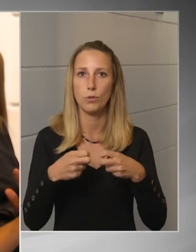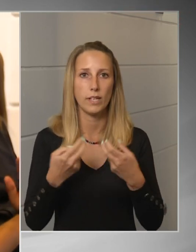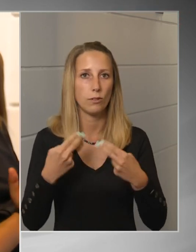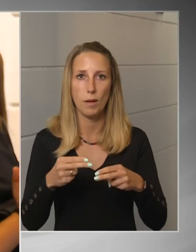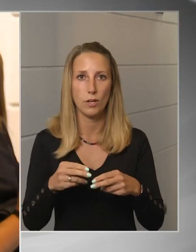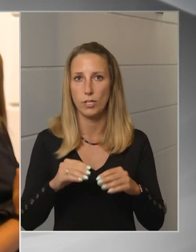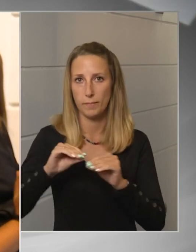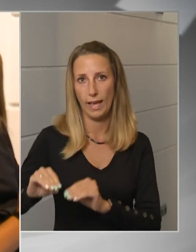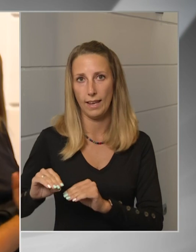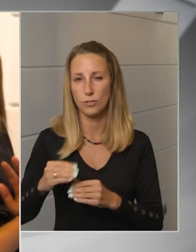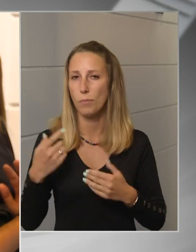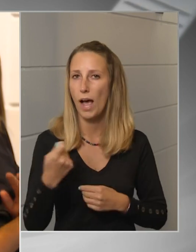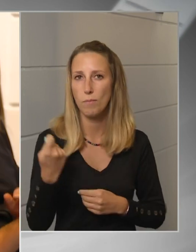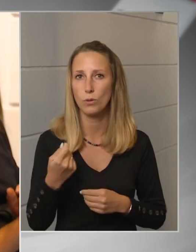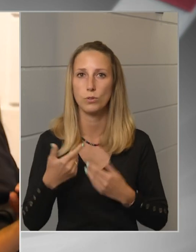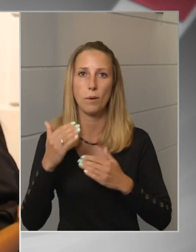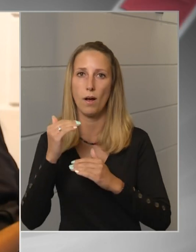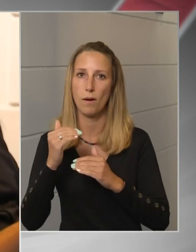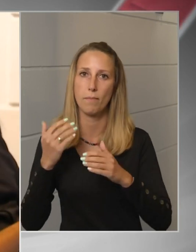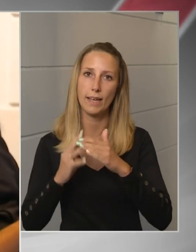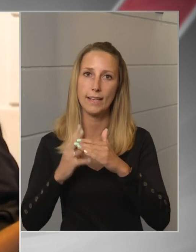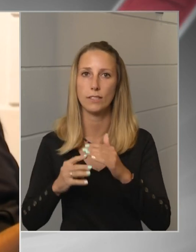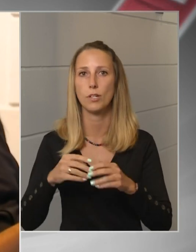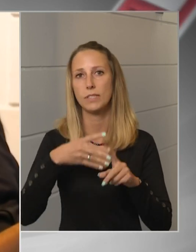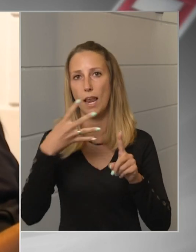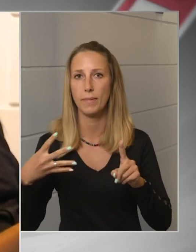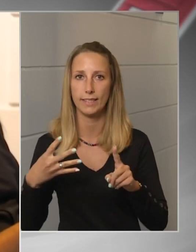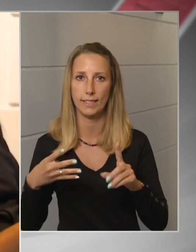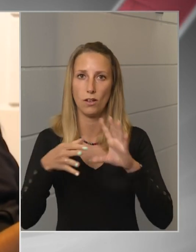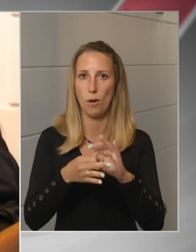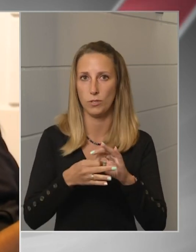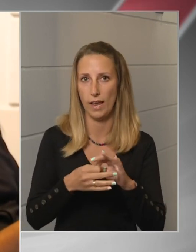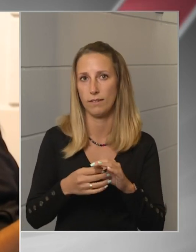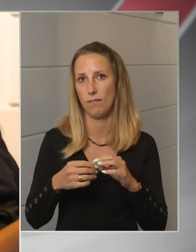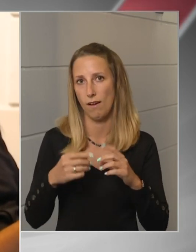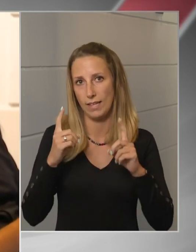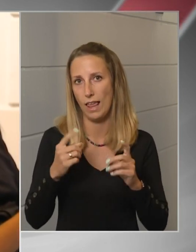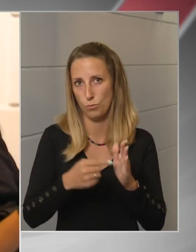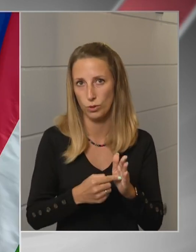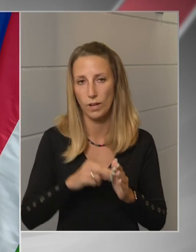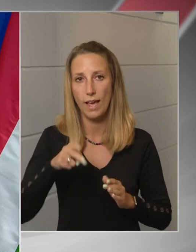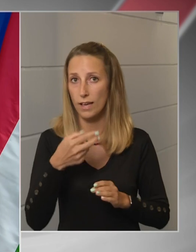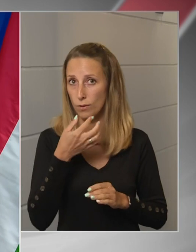háború kapcsán, sem a migráció, sem az LMBTQ kapcsán elfoglalt álláspontjáról. Erről mit gondol a kormány?